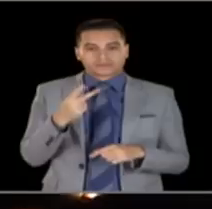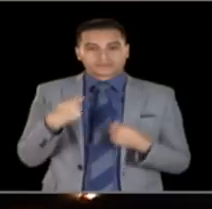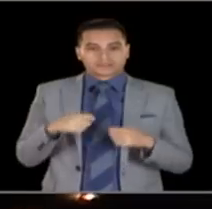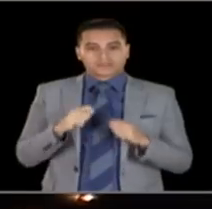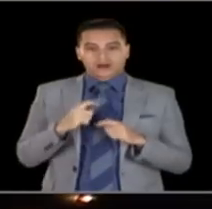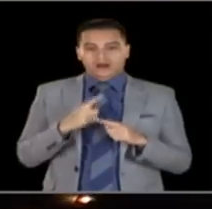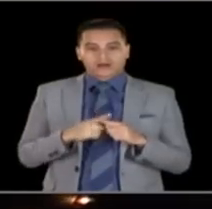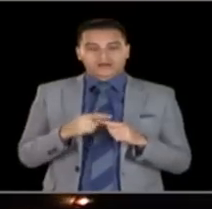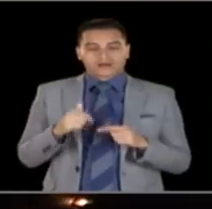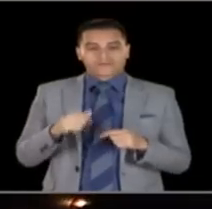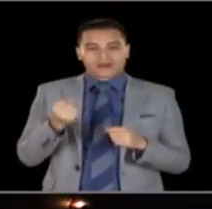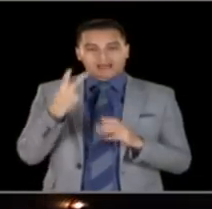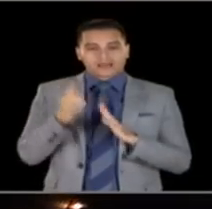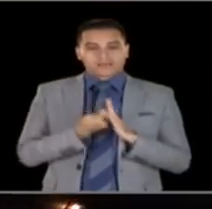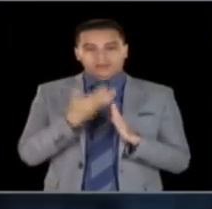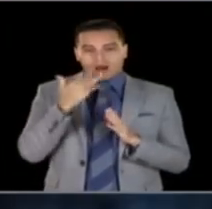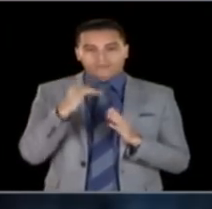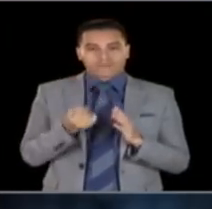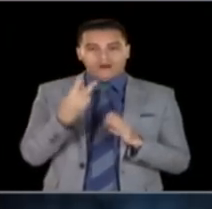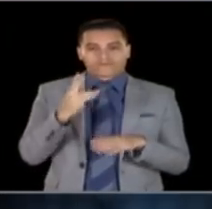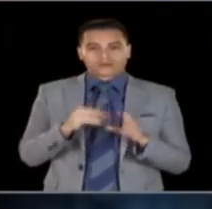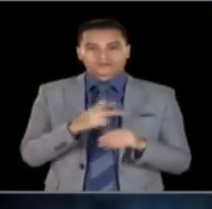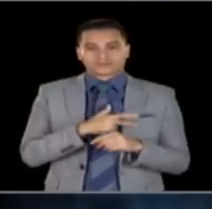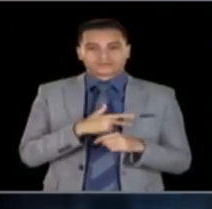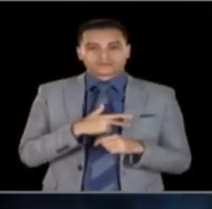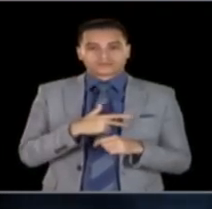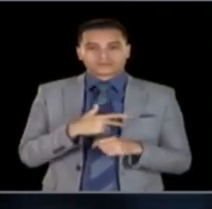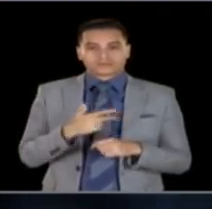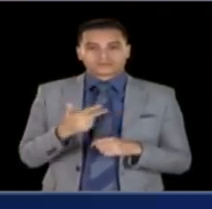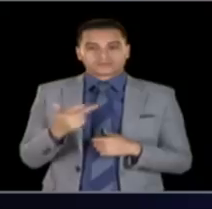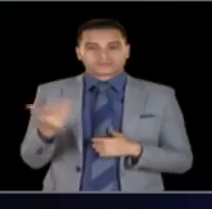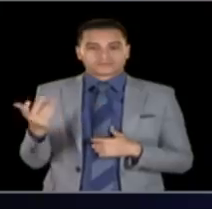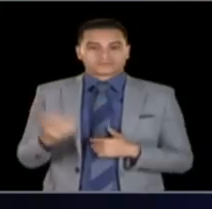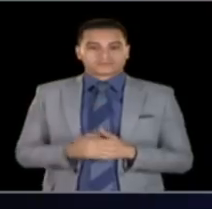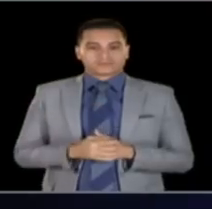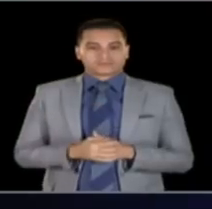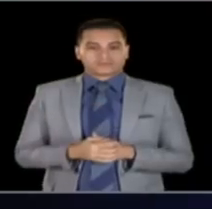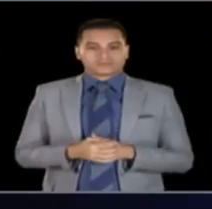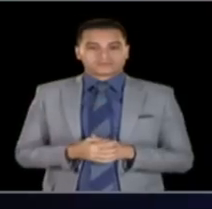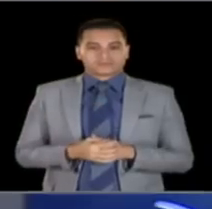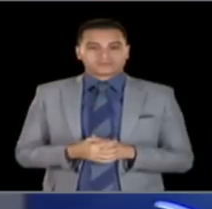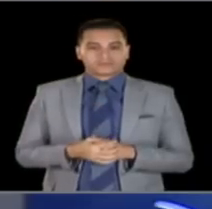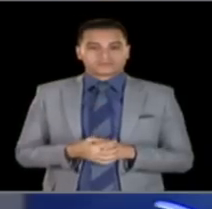إسبانيا. غلط. أديب عربي مؤلف رواية ساق البامبو، فمن هو؟ سعد السنوسي.